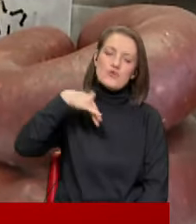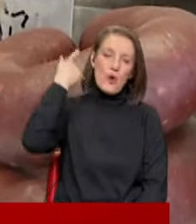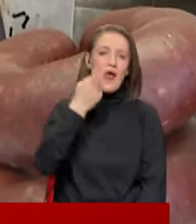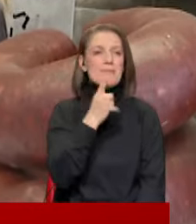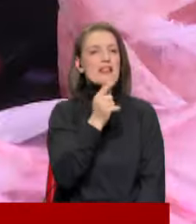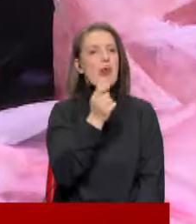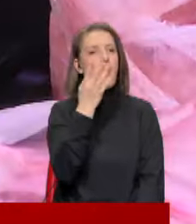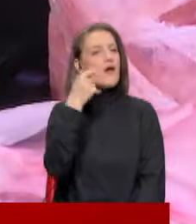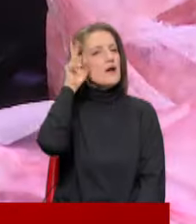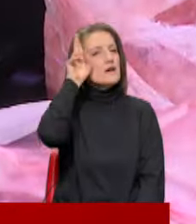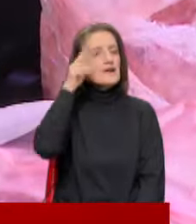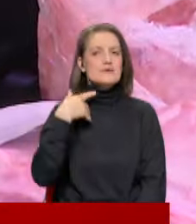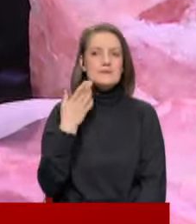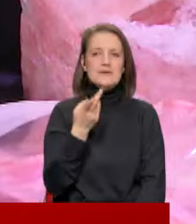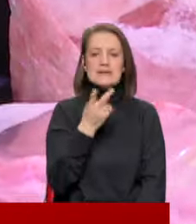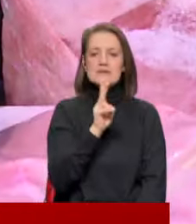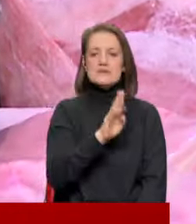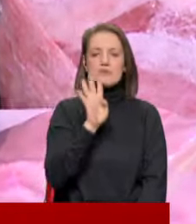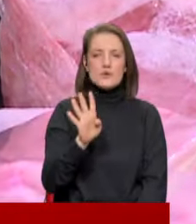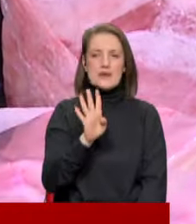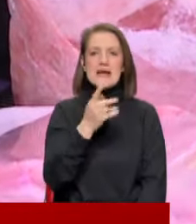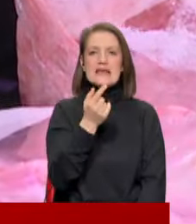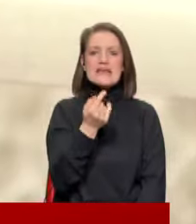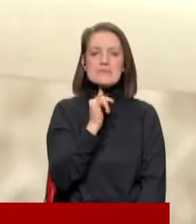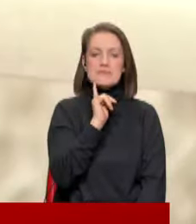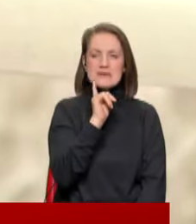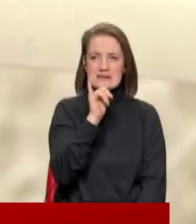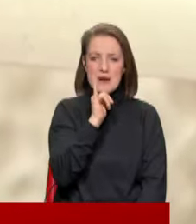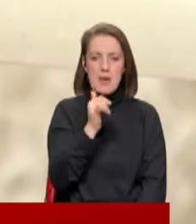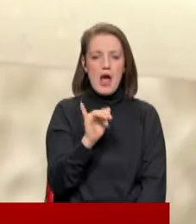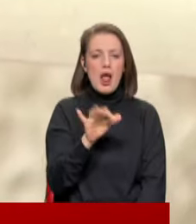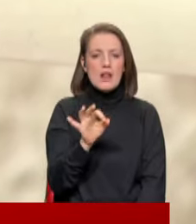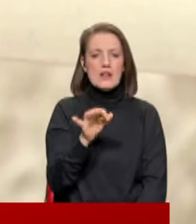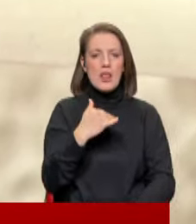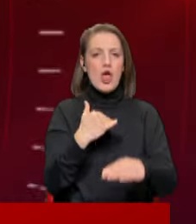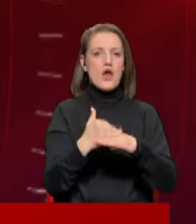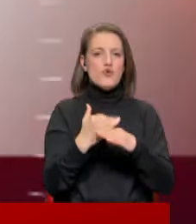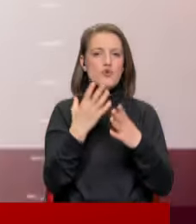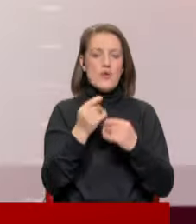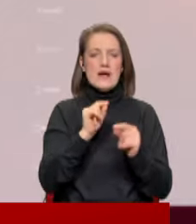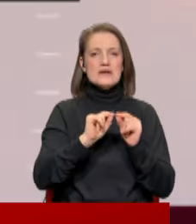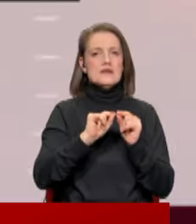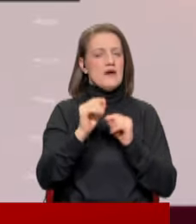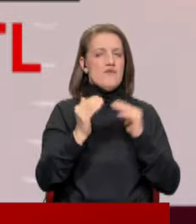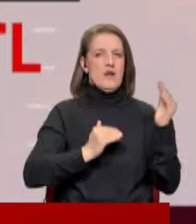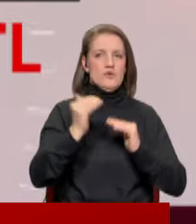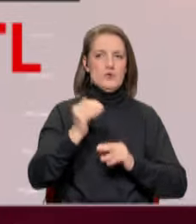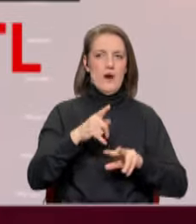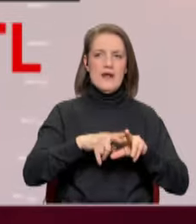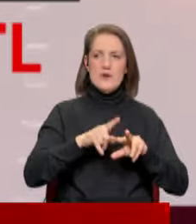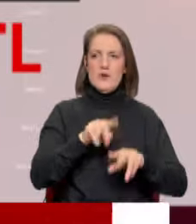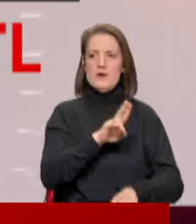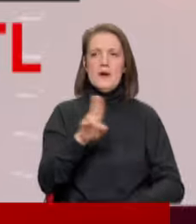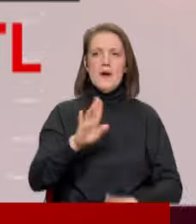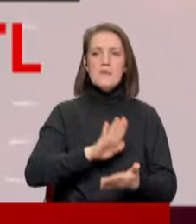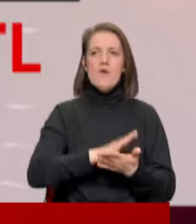2024'te gördük 2024'te kuzu piriz olayı yarım gram altınla eşdeğer hale getiren gıda enflasyonu antik 700